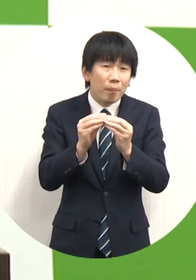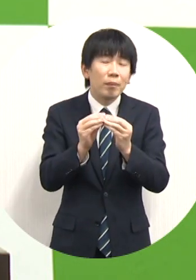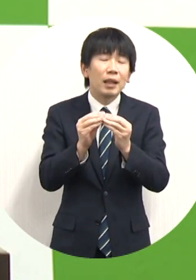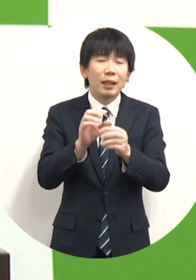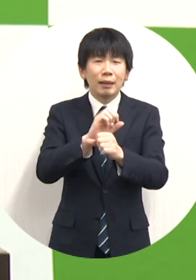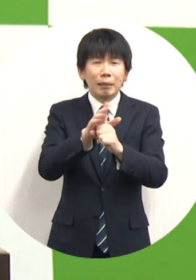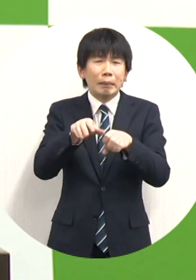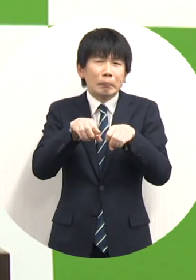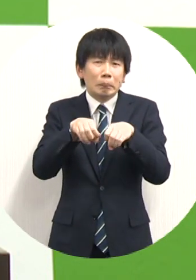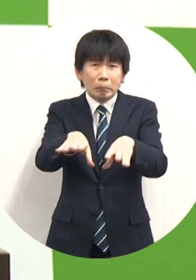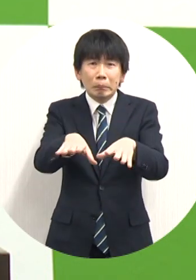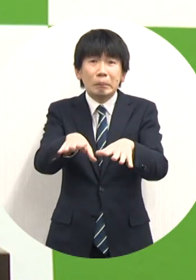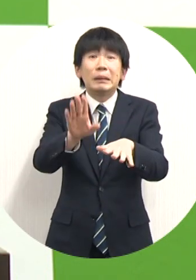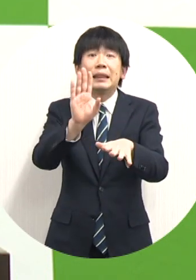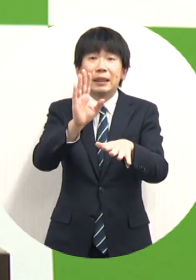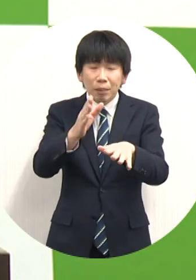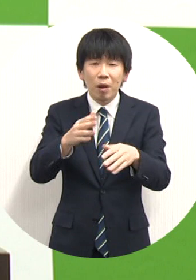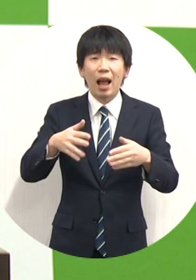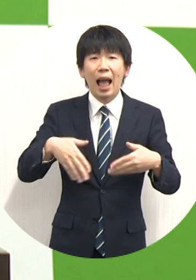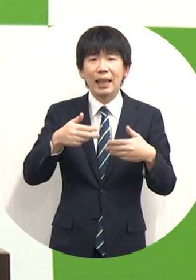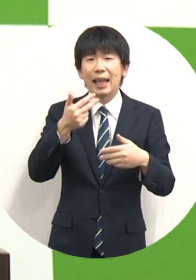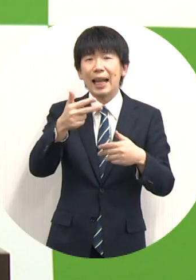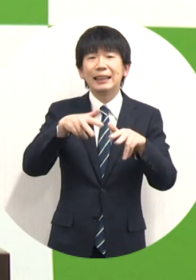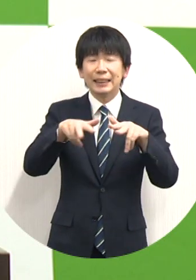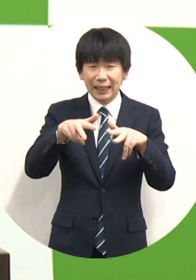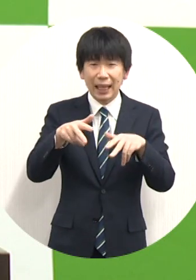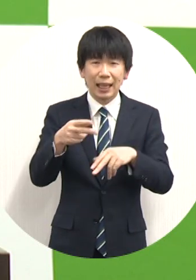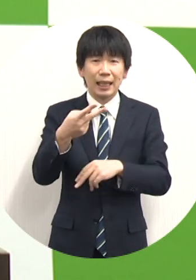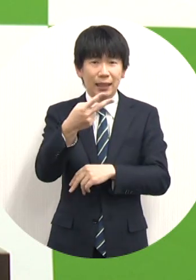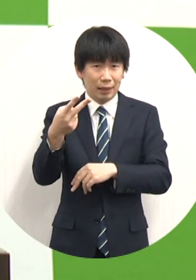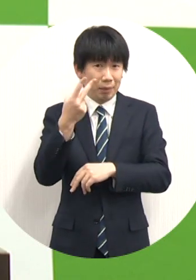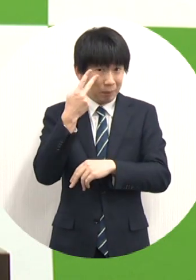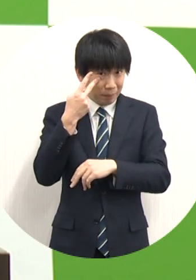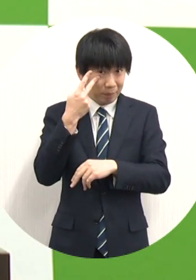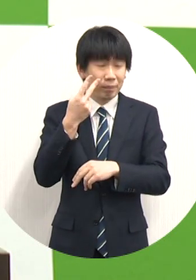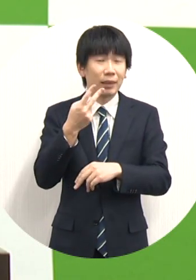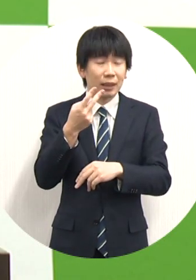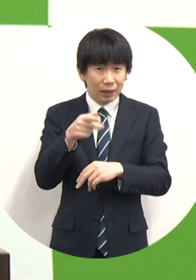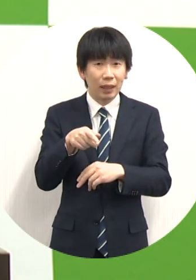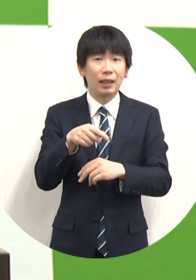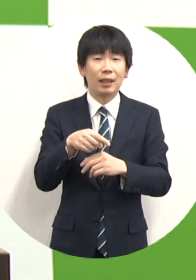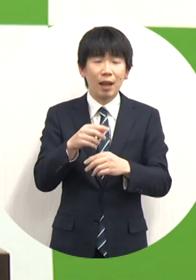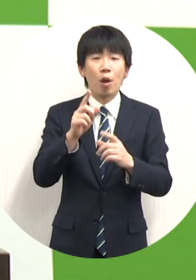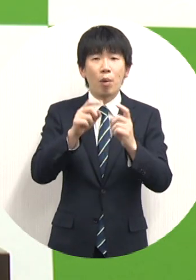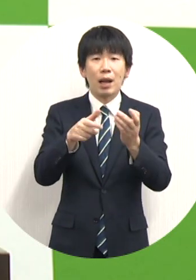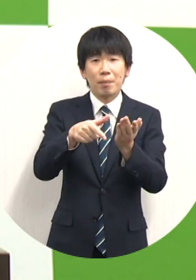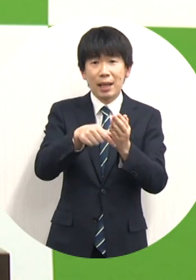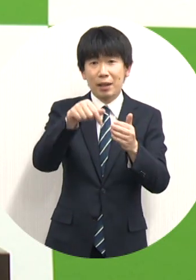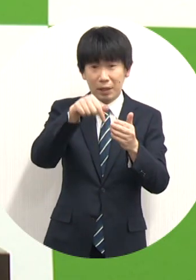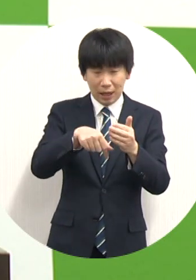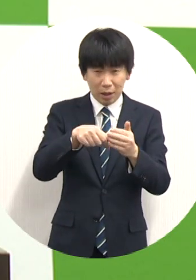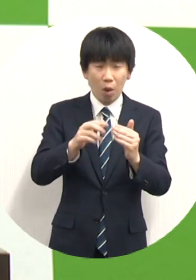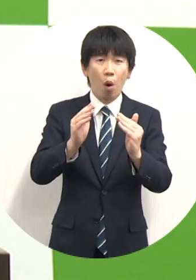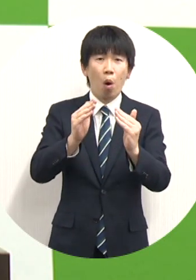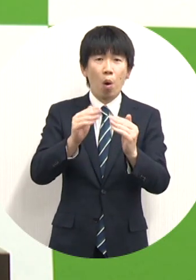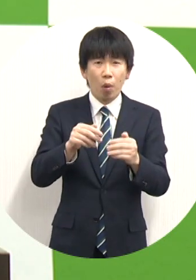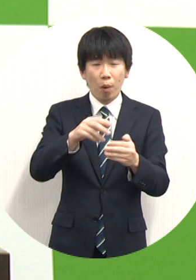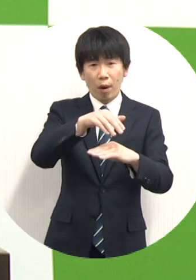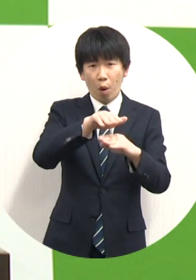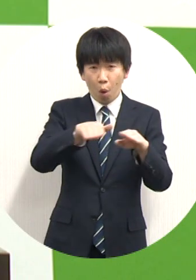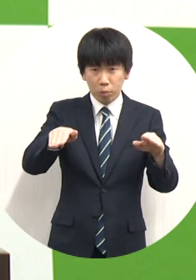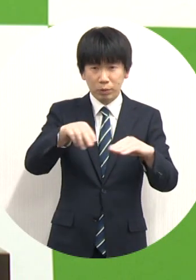あってもあったか姿勢第2ステージとして学びホーム度は設置の1年前倒しや